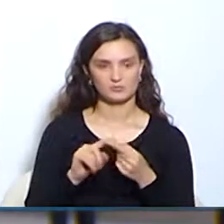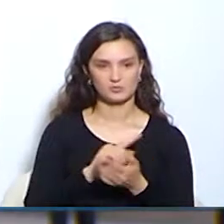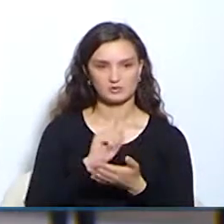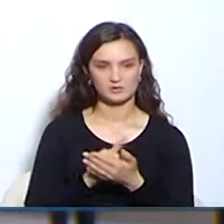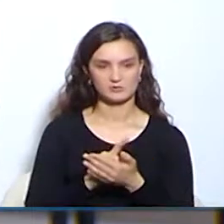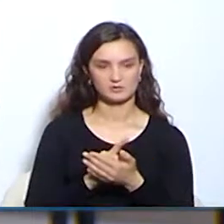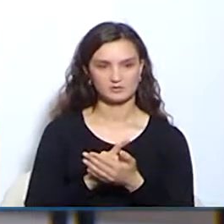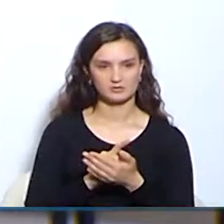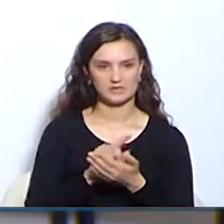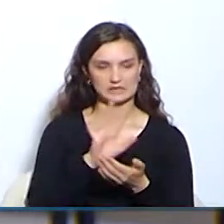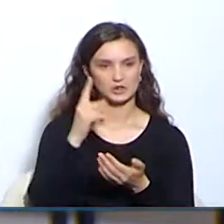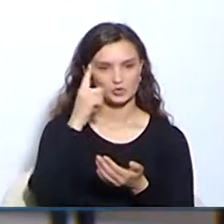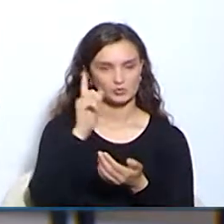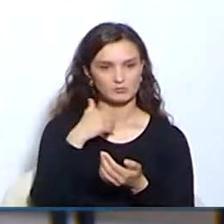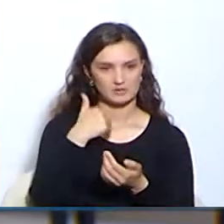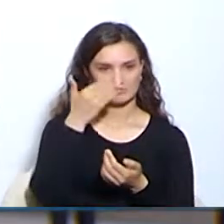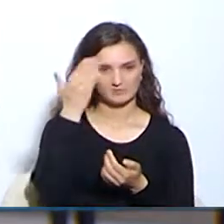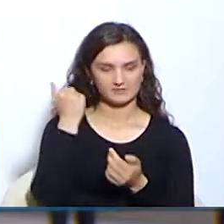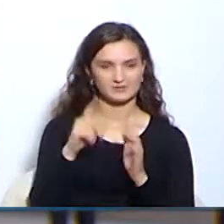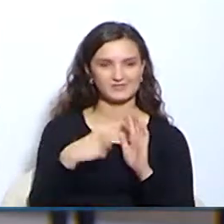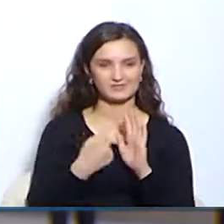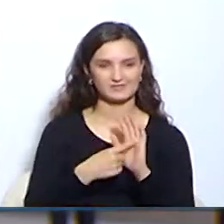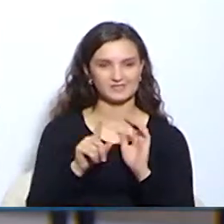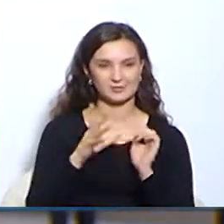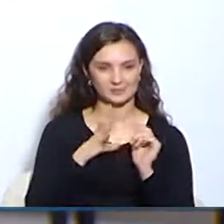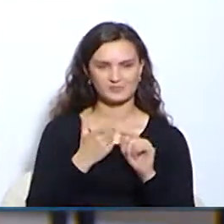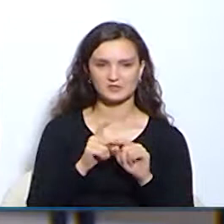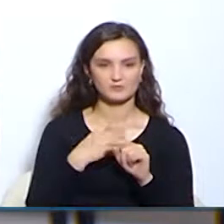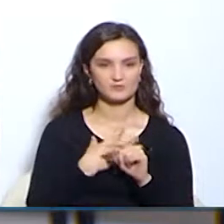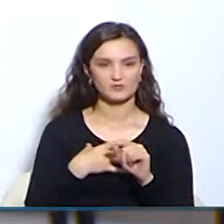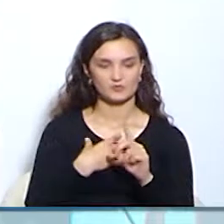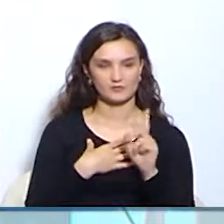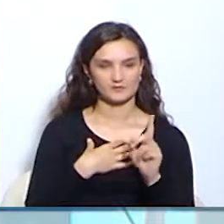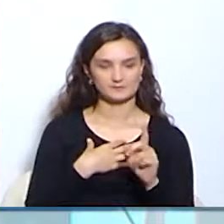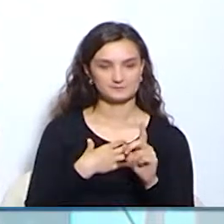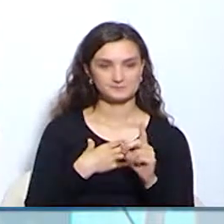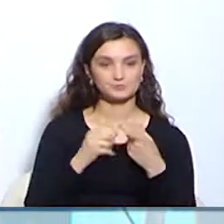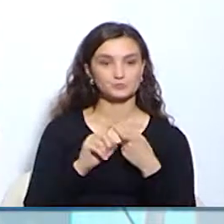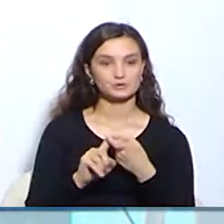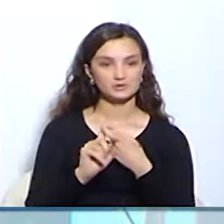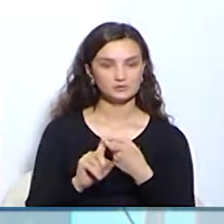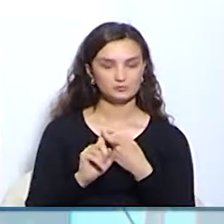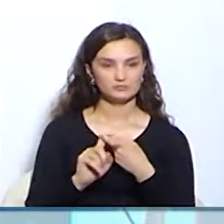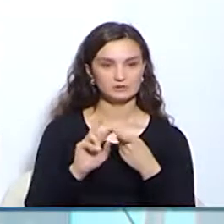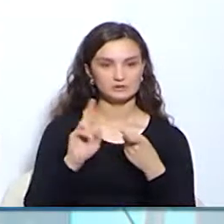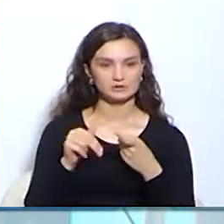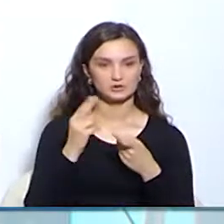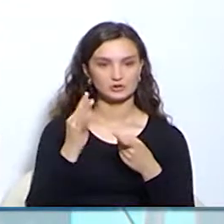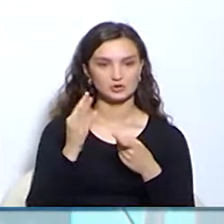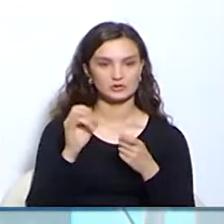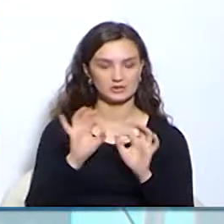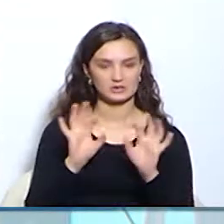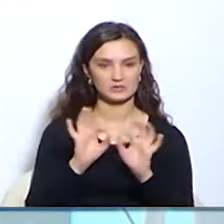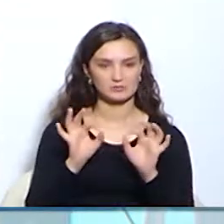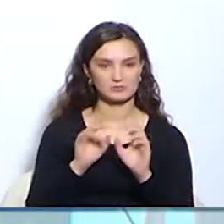აუცილებლად არ გეგონოთ რომ დამოვიწყდა რა შეკითხვა იყო, ძალიან მნიშვნელოვანი არის დამოკიდებულება და ცოტნე ხაზი